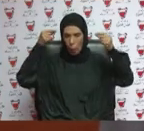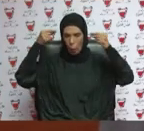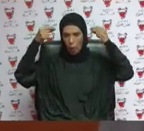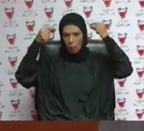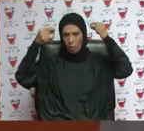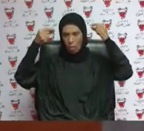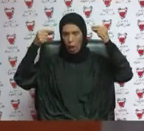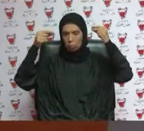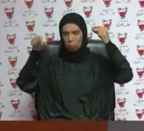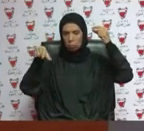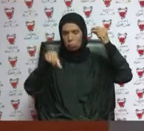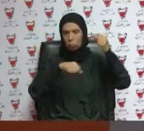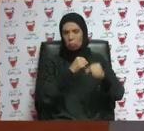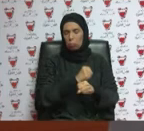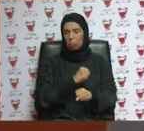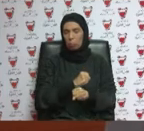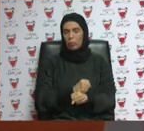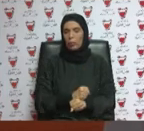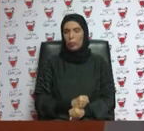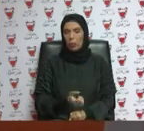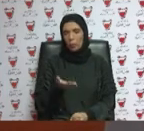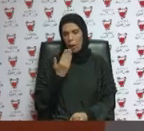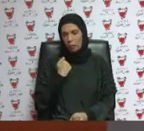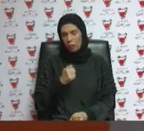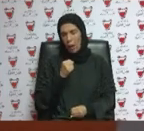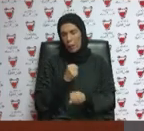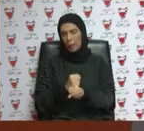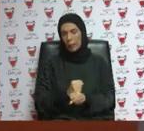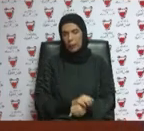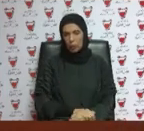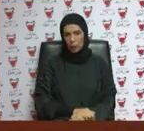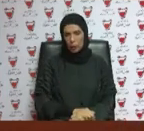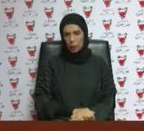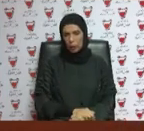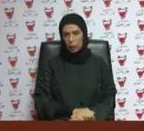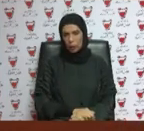والعاملين أصبحوا فقدوا أعمالهم، فأرجو أن لا